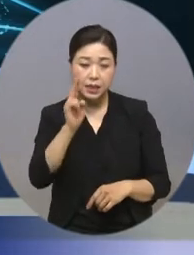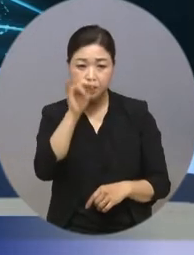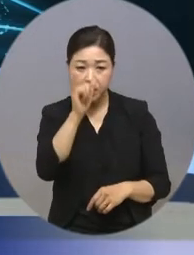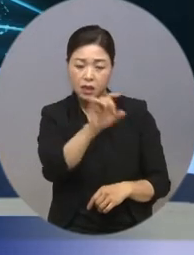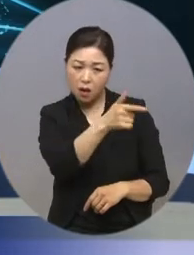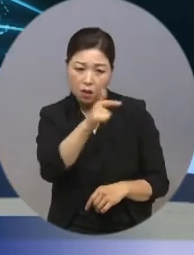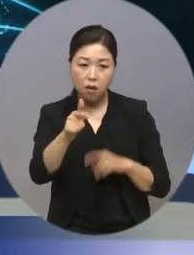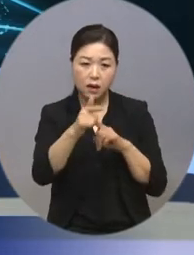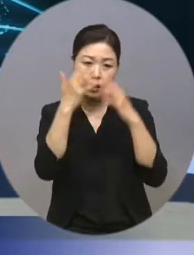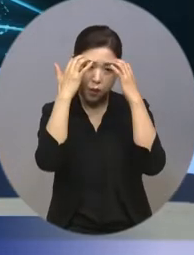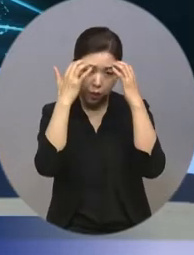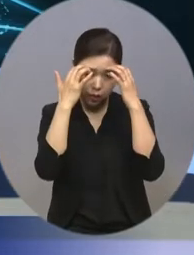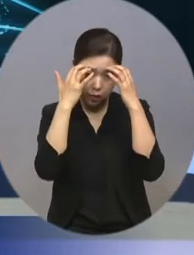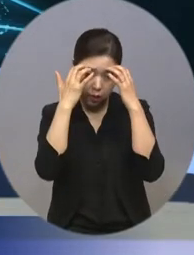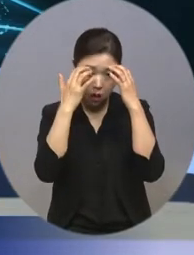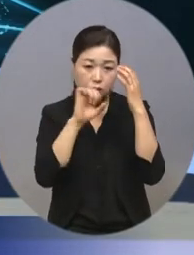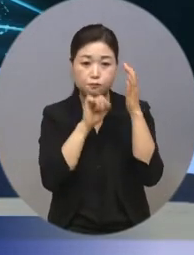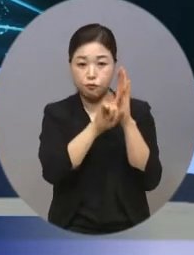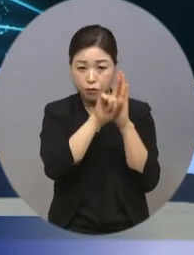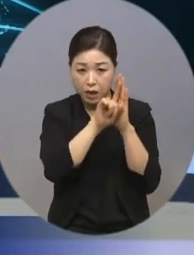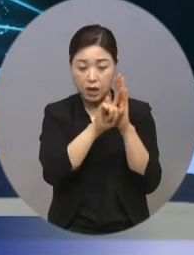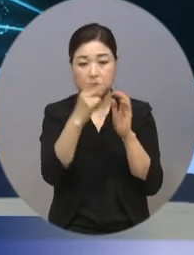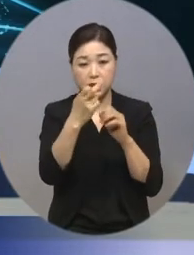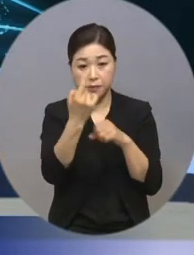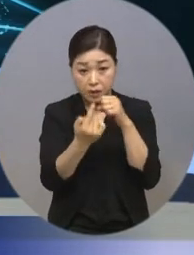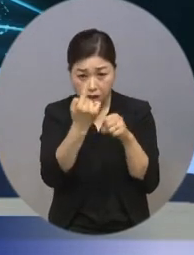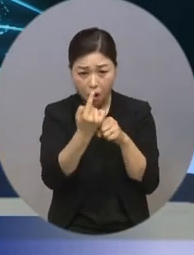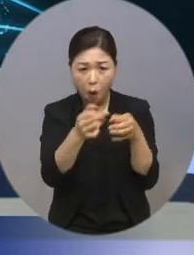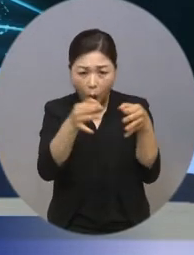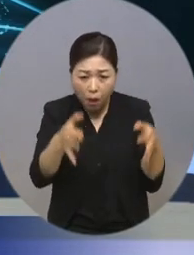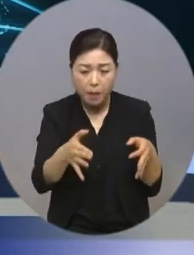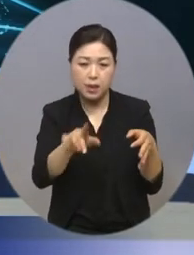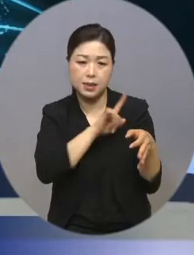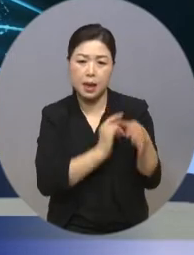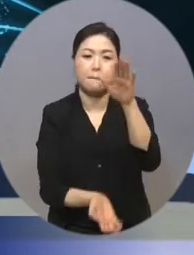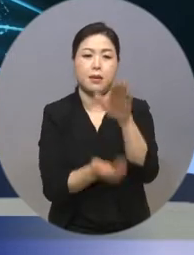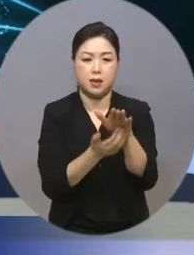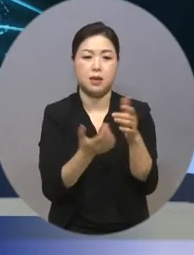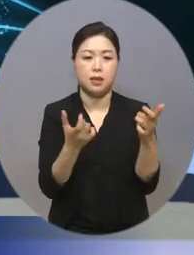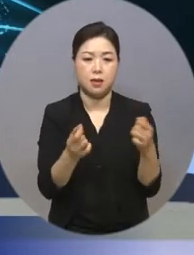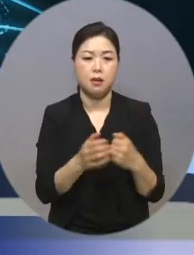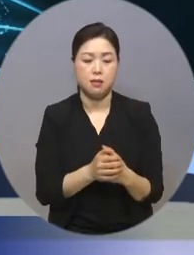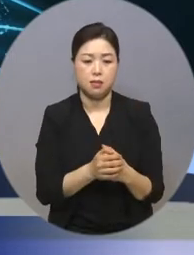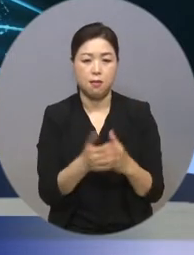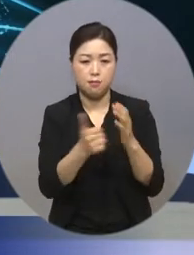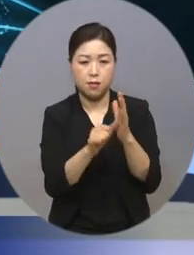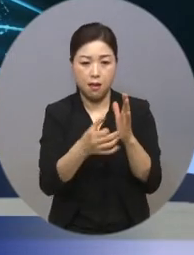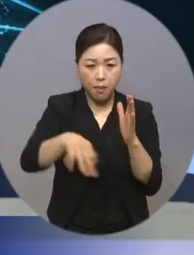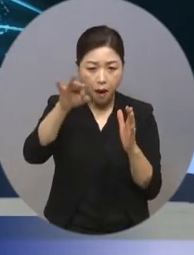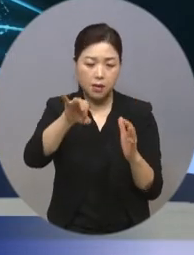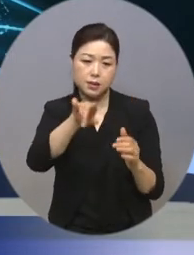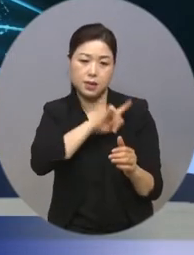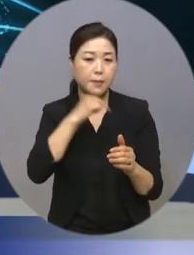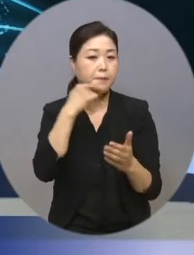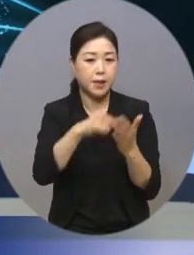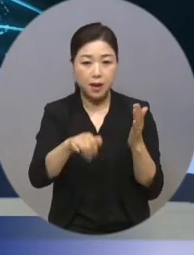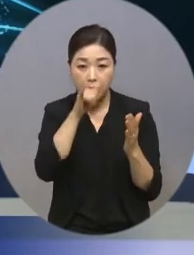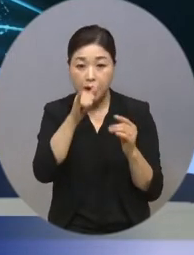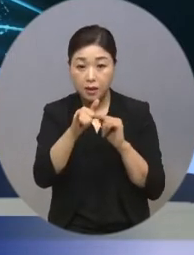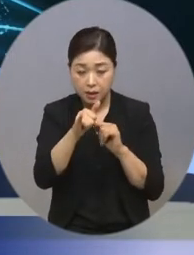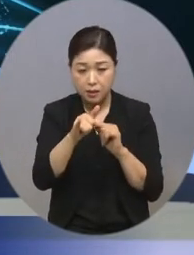경제 고통지수가 21년 만에 최고치까지 올랐다고 하는데요. 고물가에 가장 큰 타격을 받을 수밖에